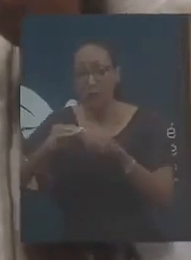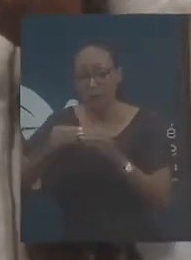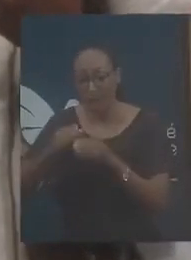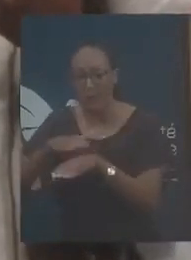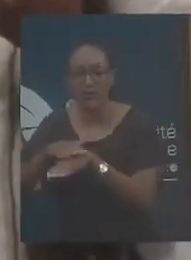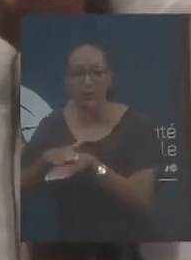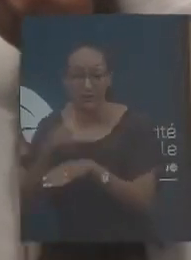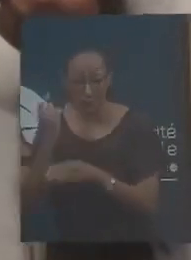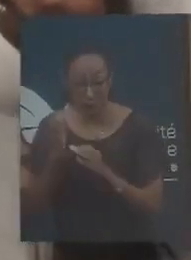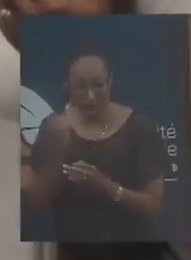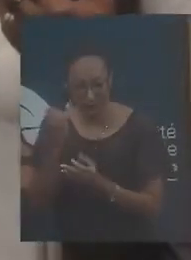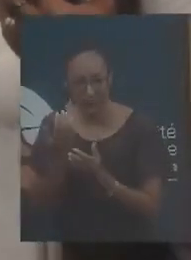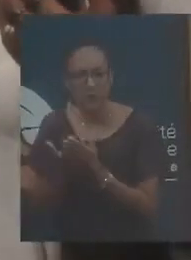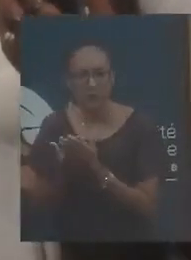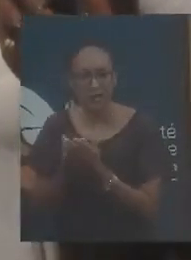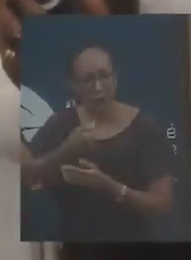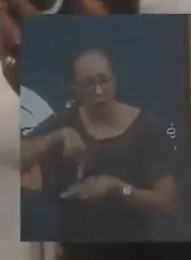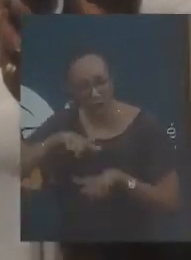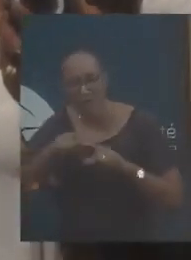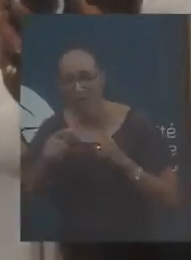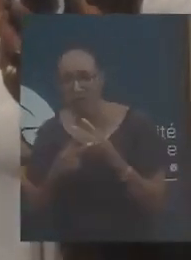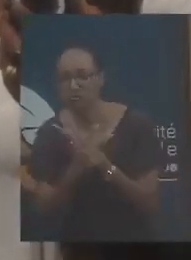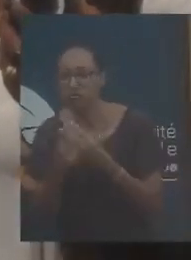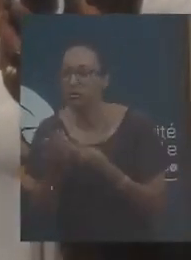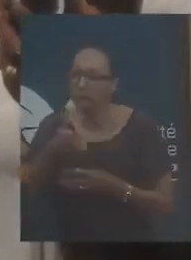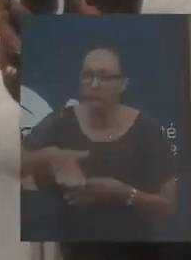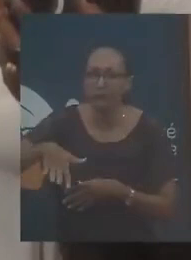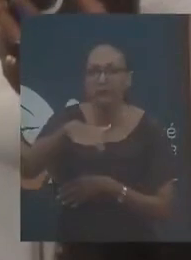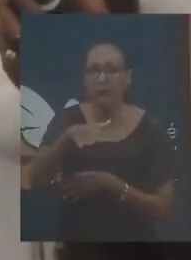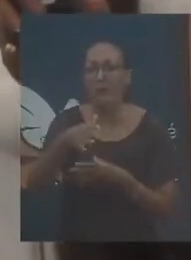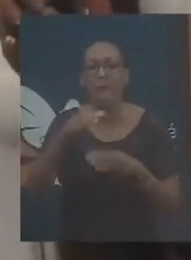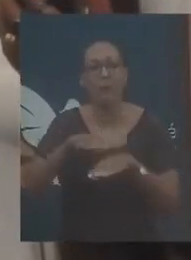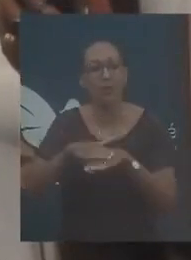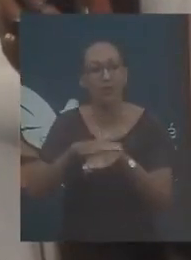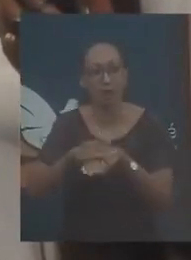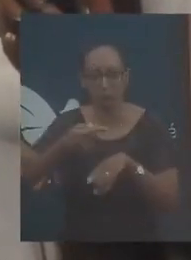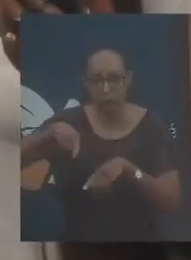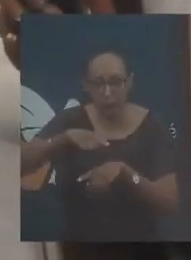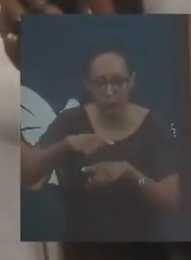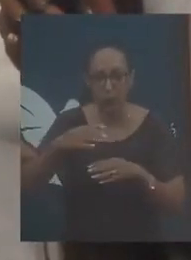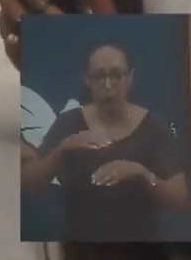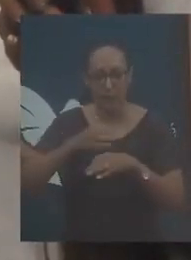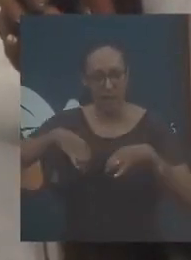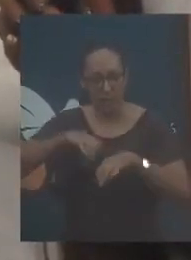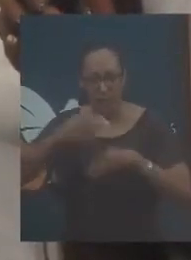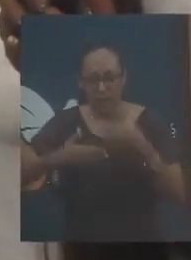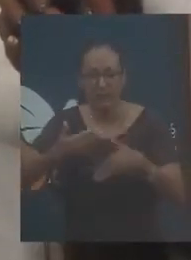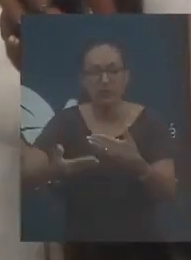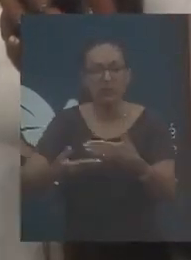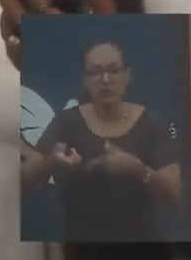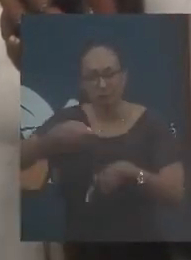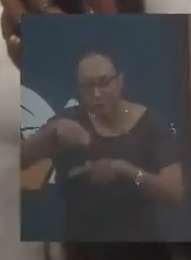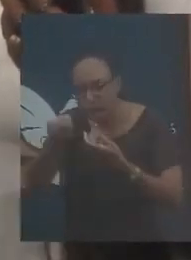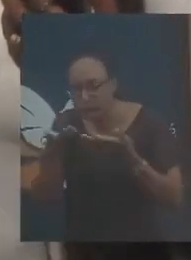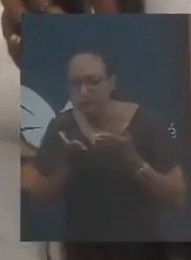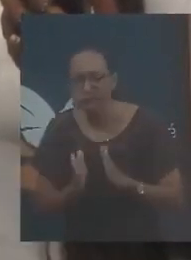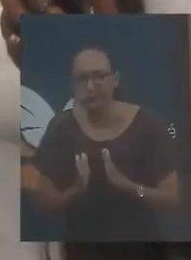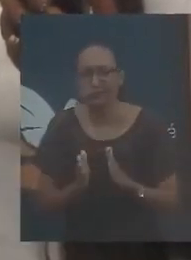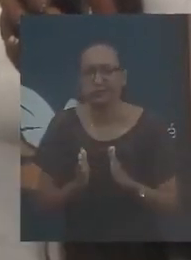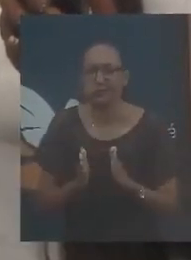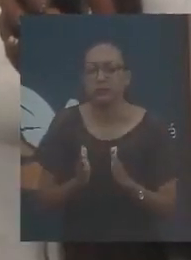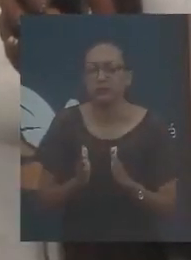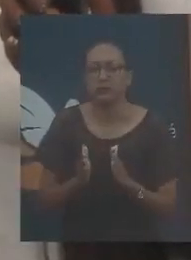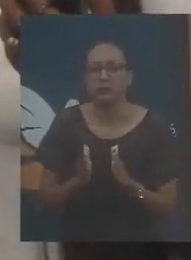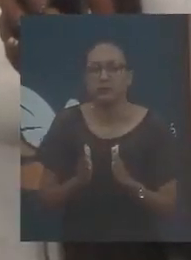raison que nous sommes devant vous aujourd'hui. Vous êtes les politiques du pays. C'est vous qui faites avancer le pays. C'est vous qui décidez. Vous avez la possibilité